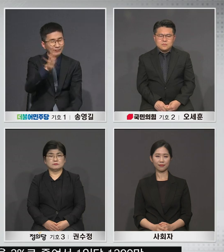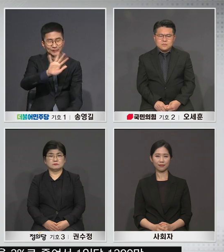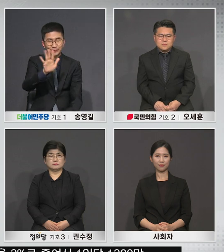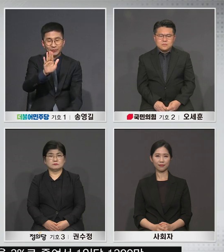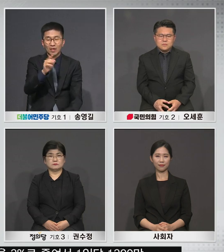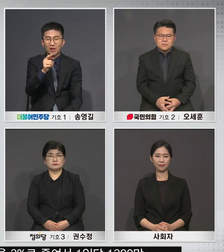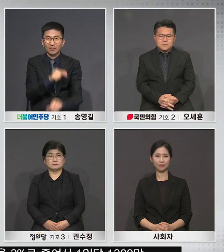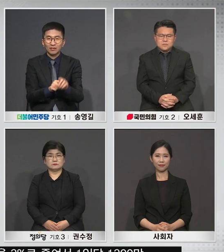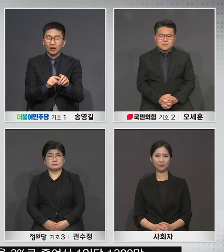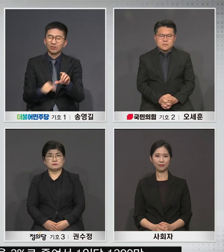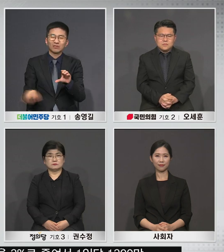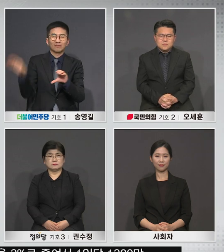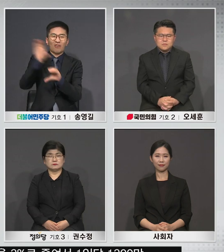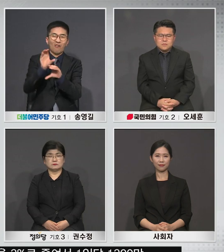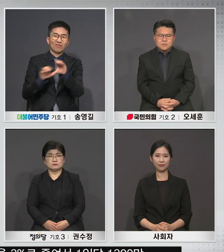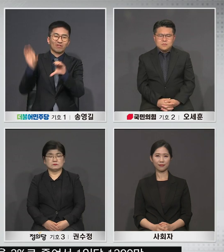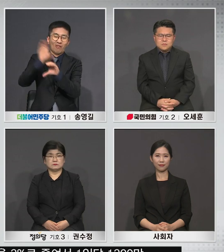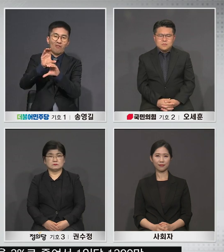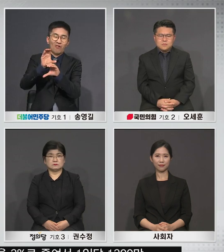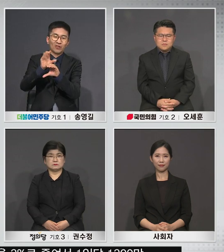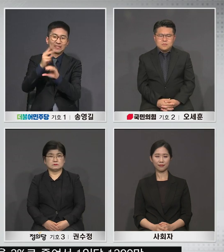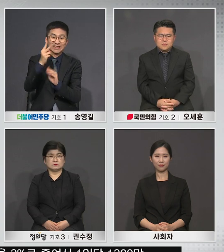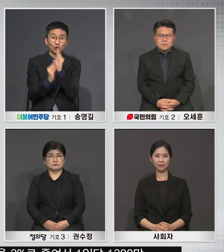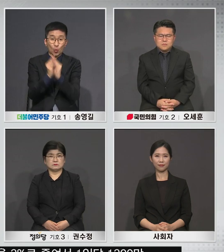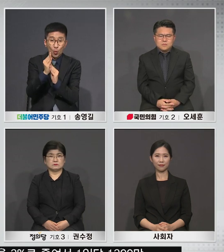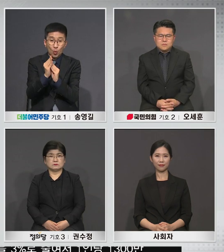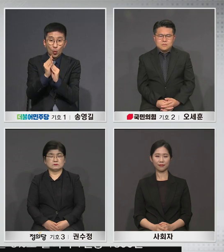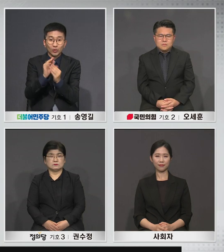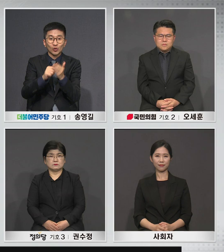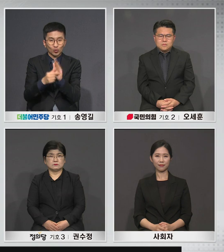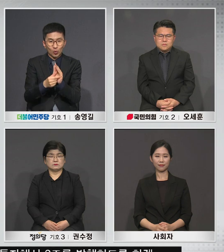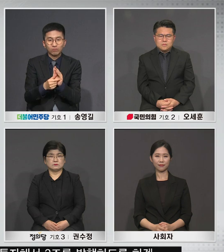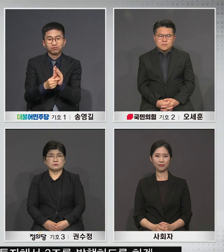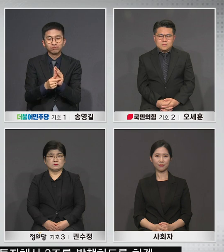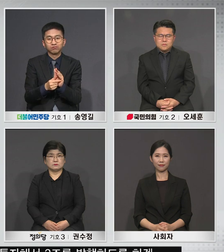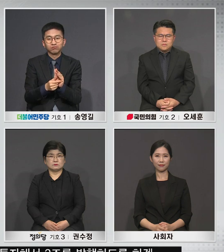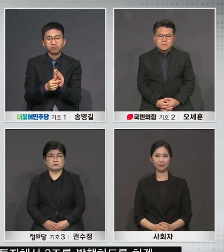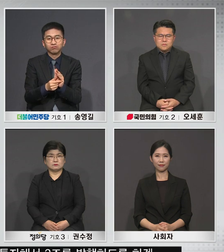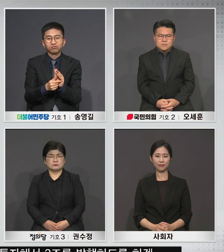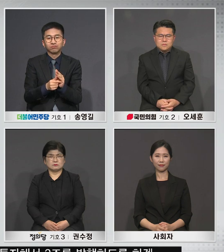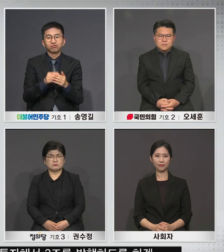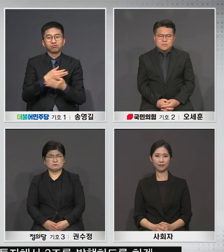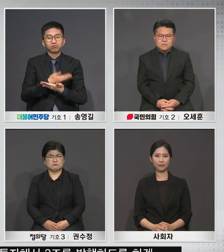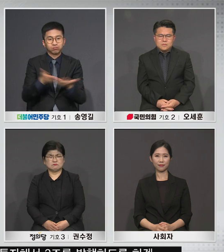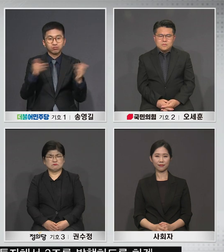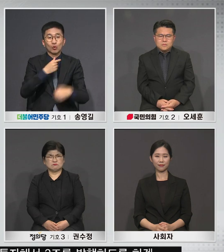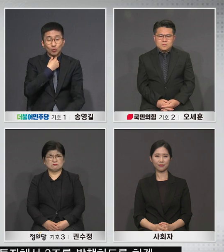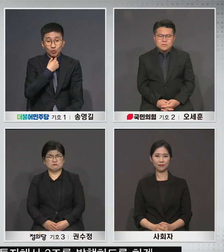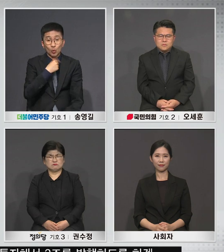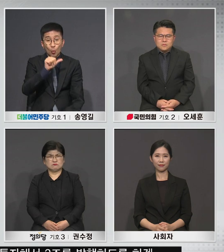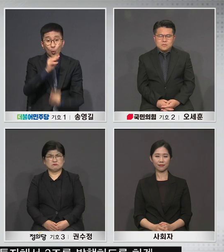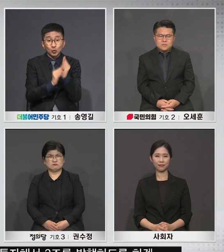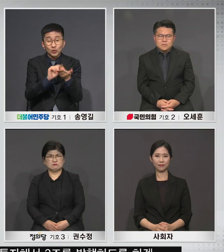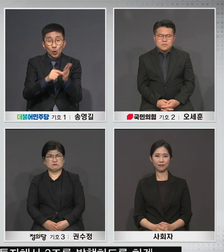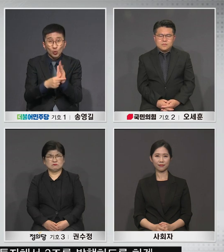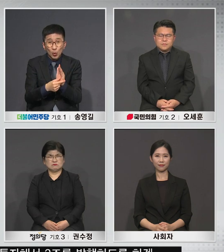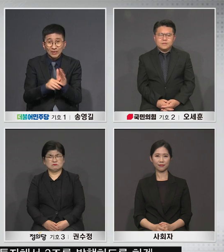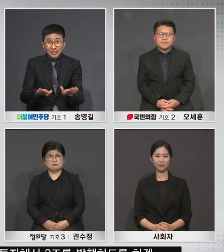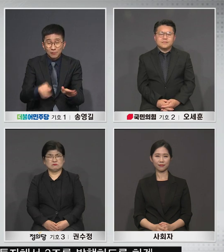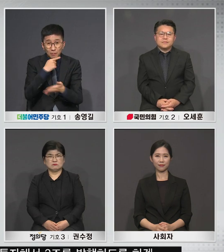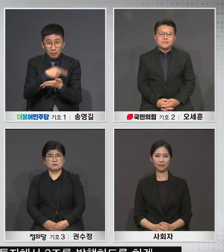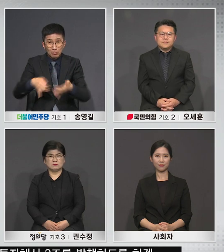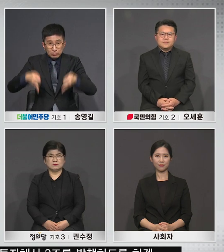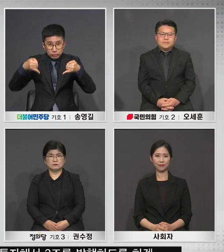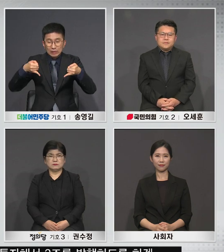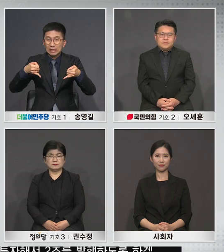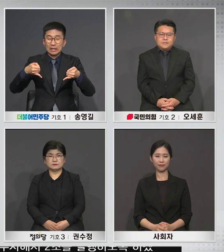하겠습니다. 그리고 약 5조 원에 관한 부실채권을 다 매입해서 소각시킴으로써 채권에 대한, 채무에 대한 부담을